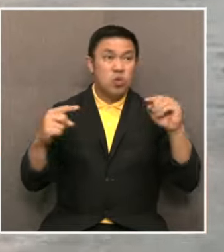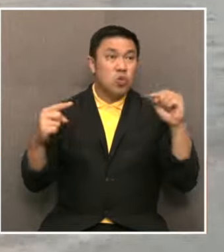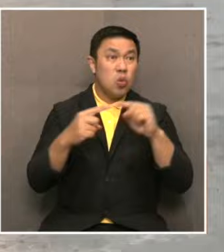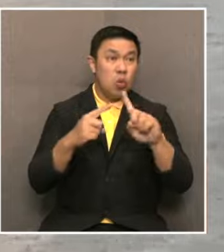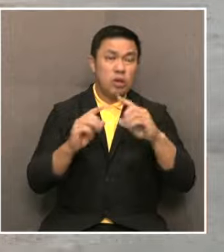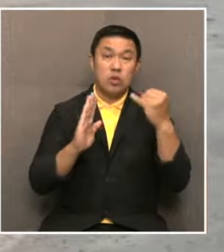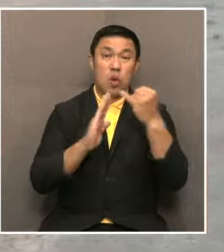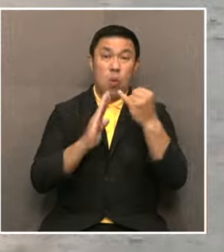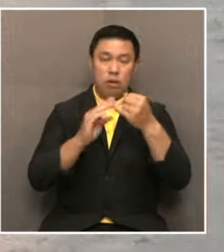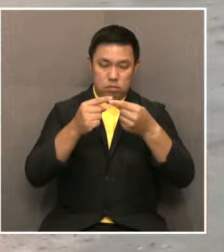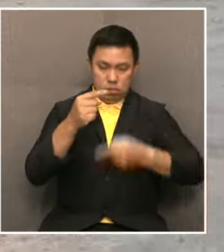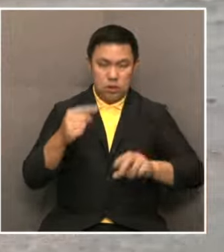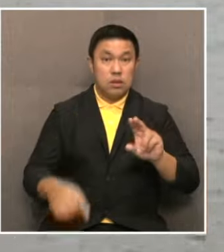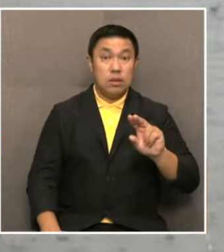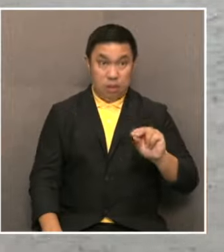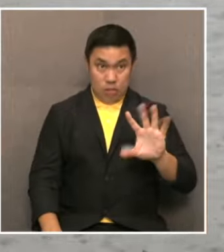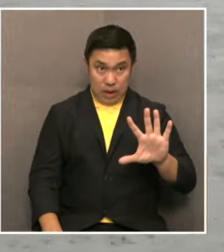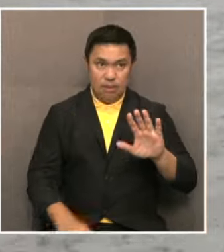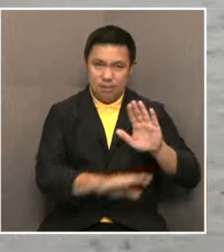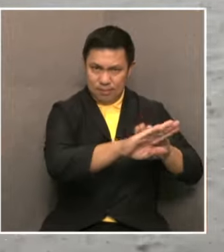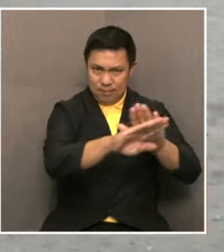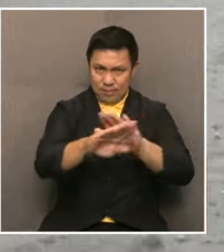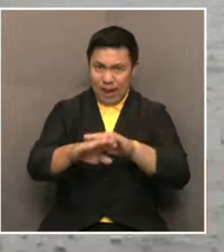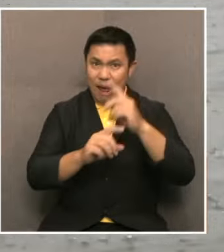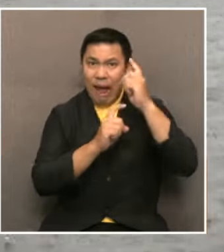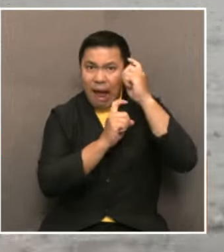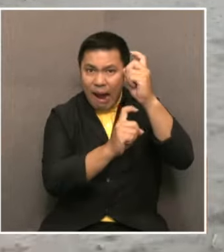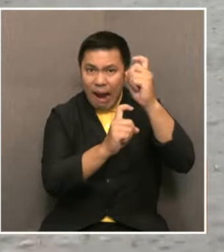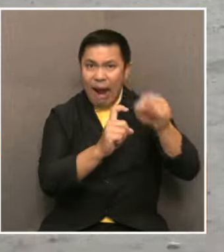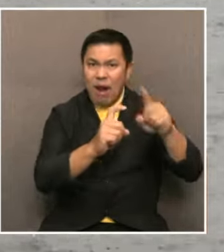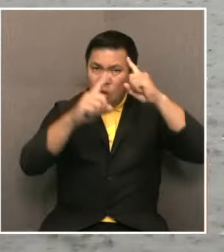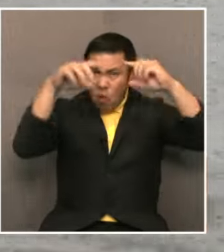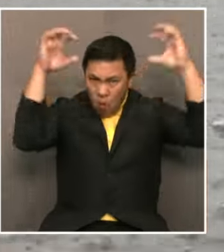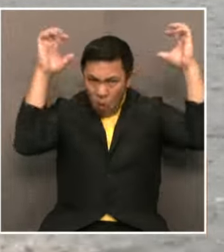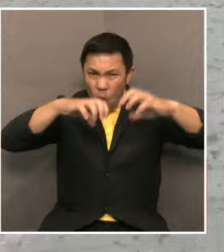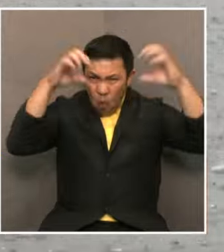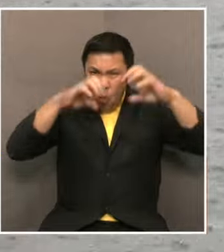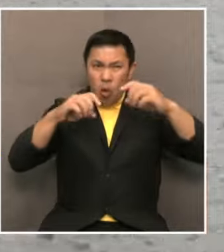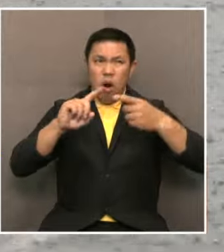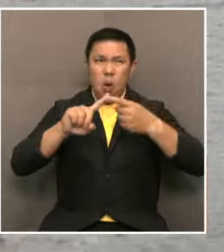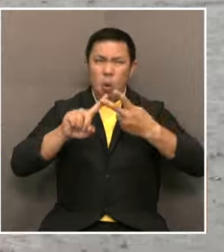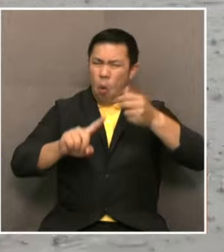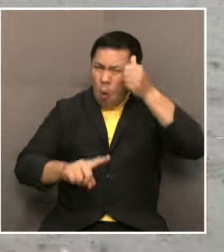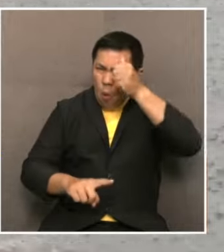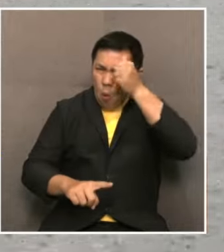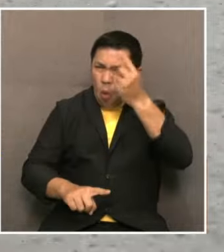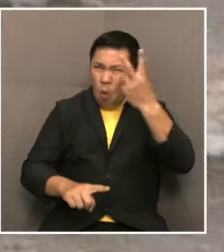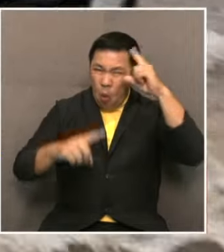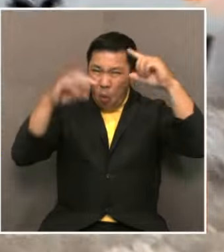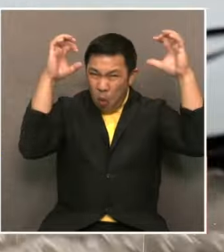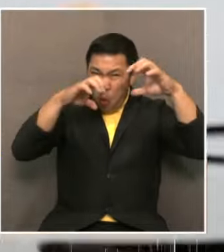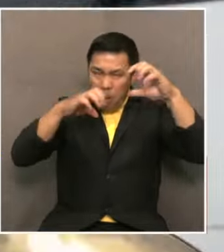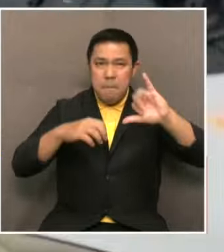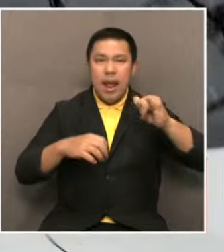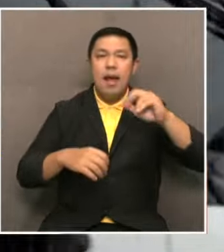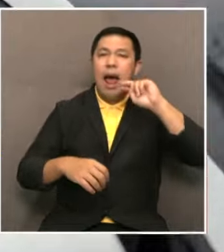35จังหวัดโดยขอให้พื้นที่เสี่ยงระวังอันตรายจากฝนตกหนักและฝนที่ตกสะสมนะคะอาจจะเกิดน้ำท่วม